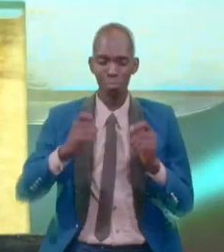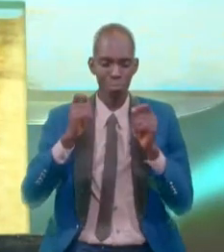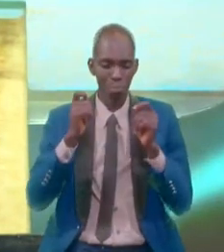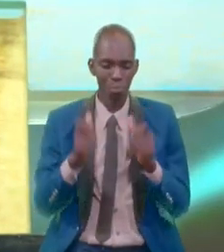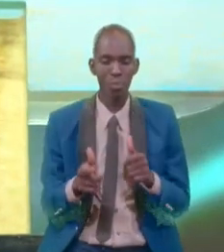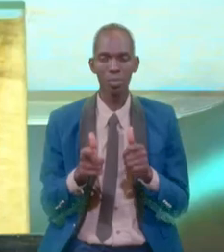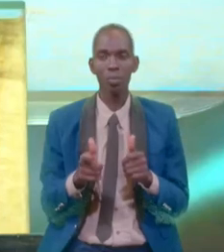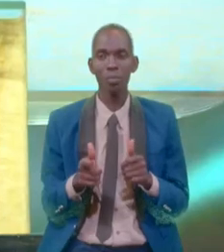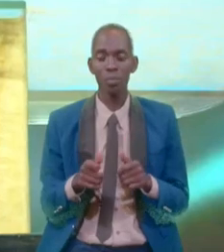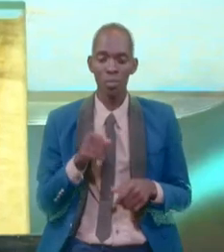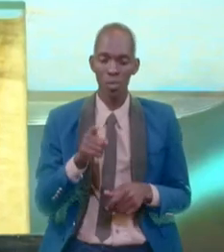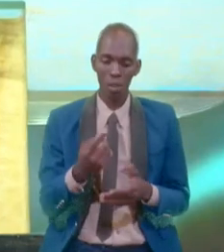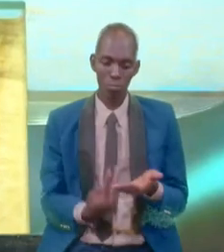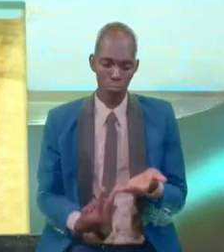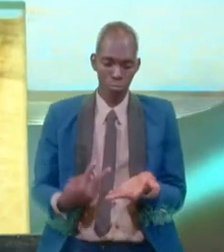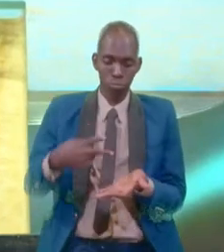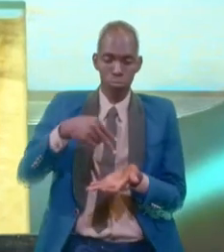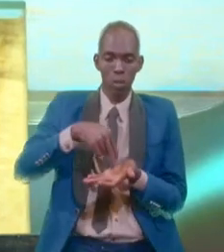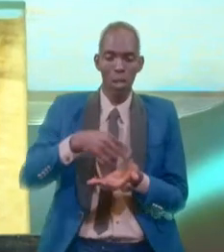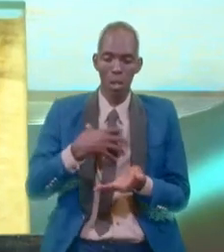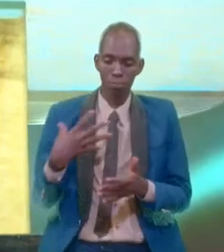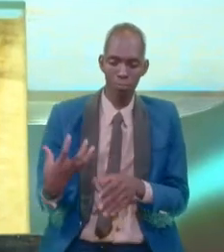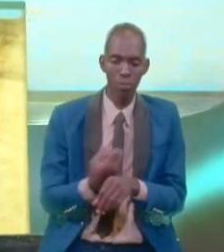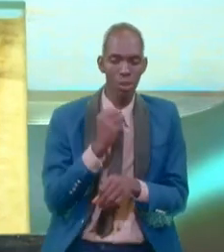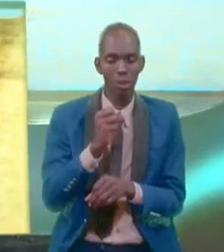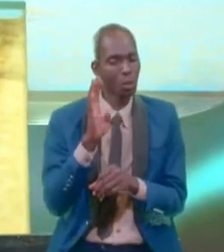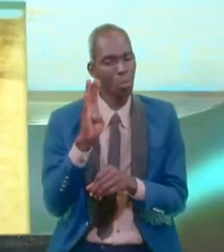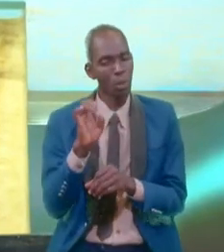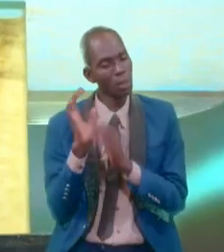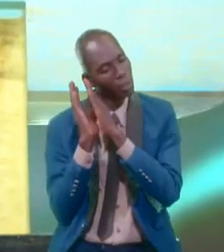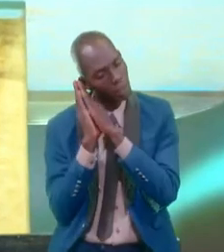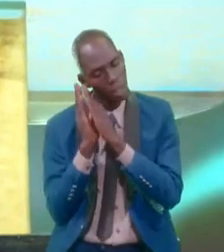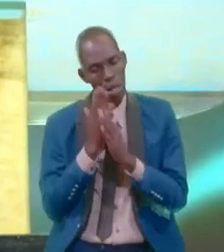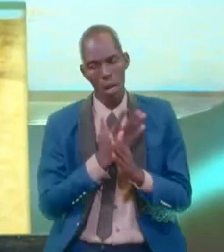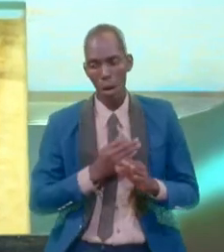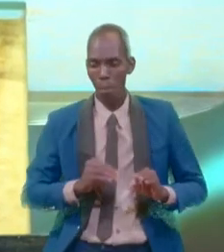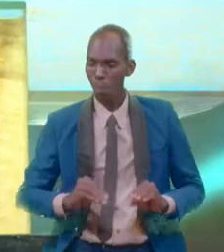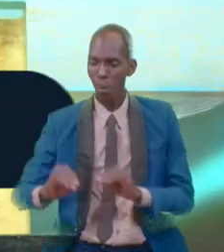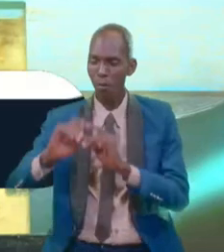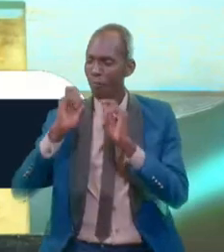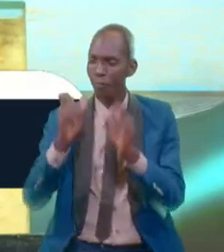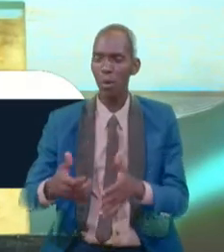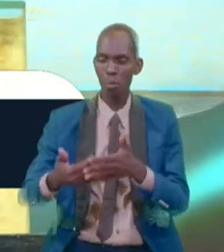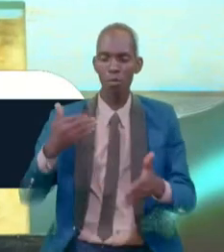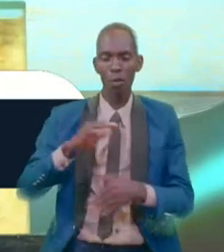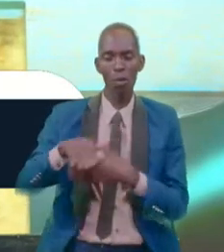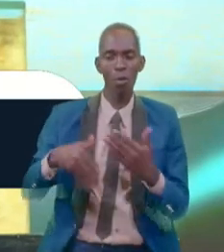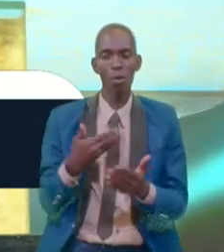à l'instant, il se leva, prit son lit et sortit en présence de tout le